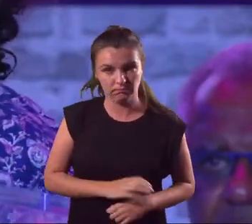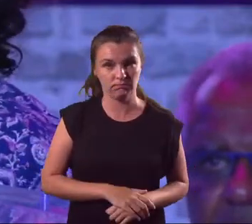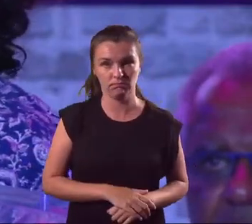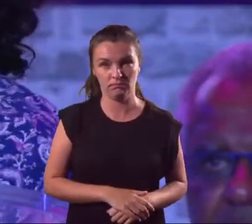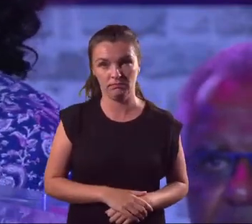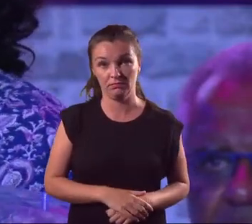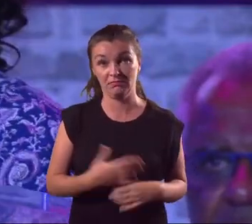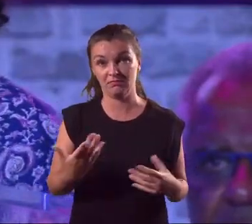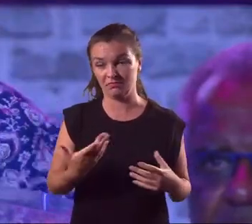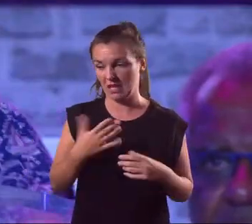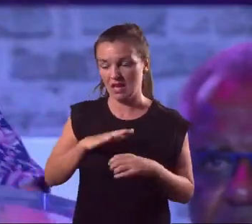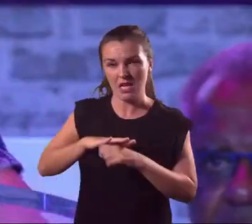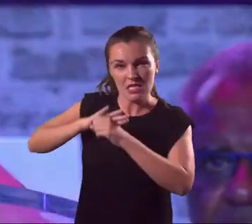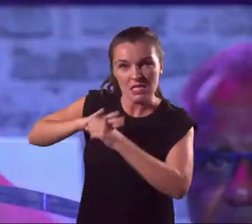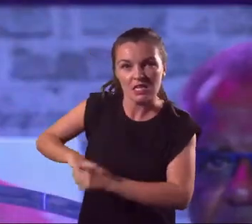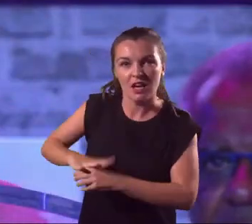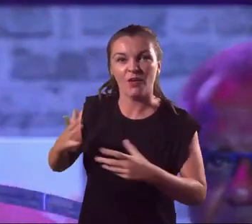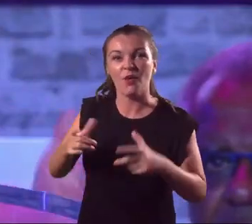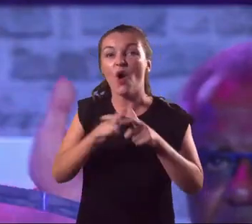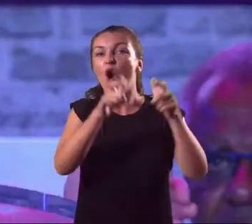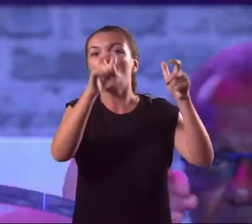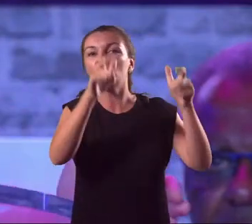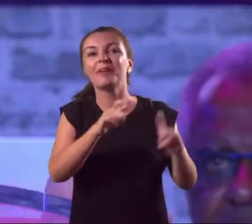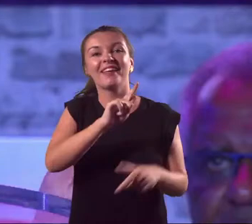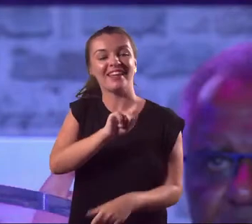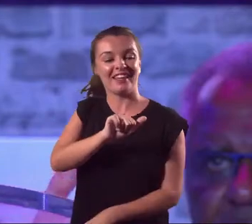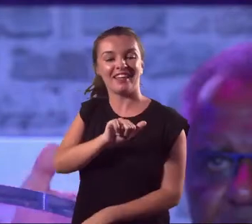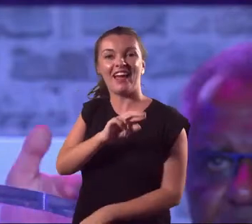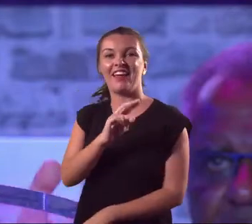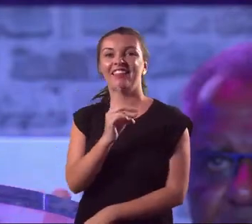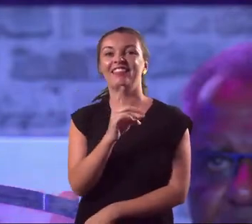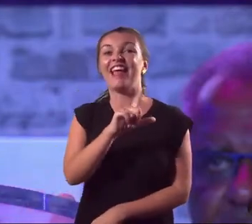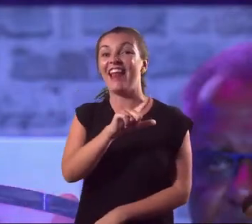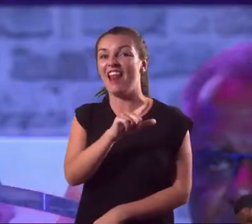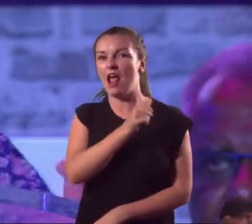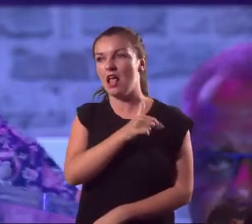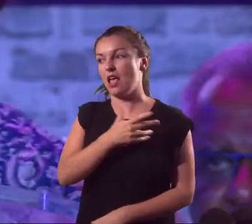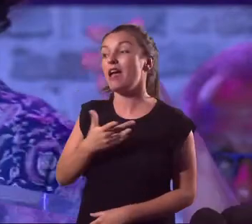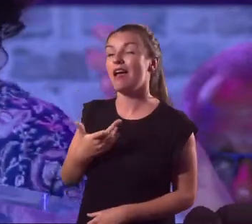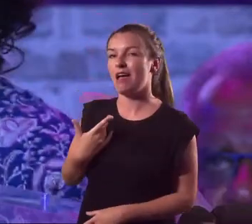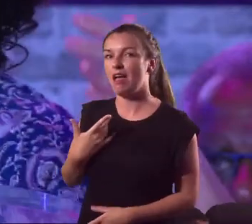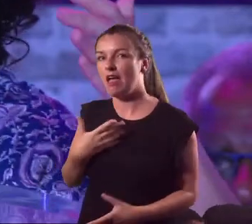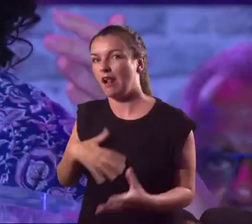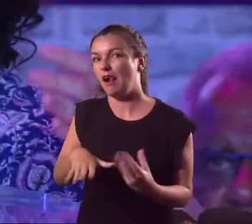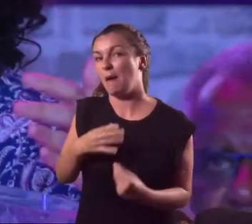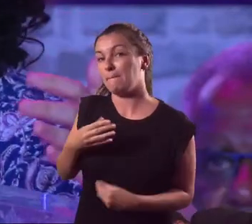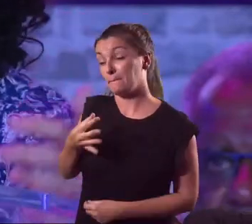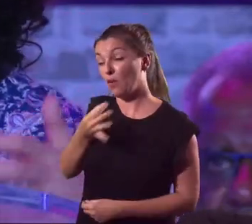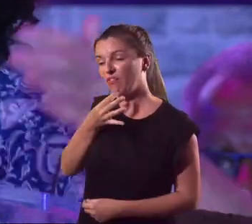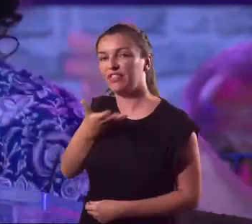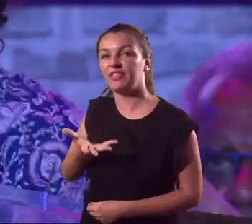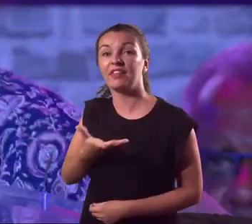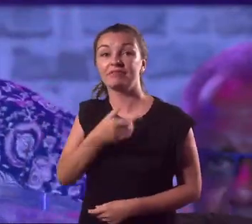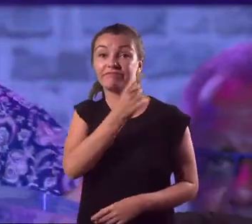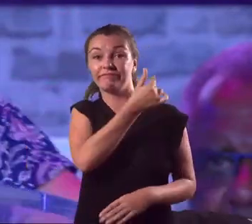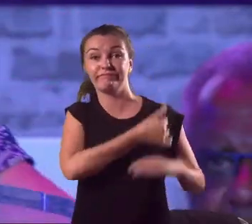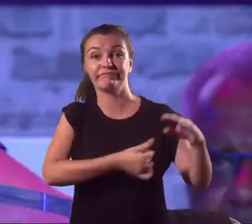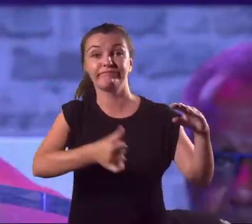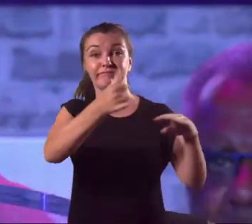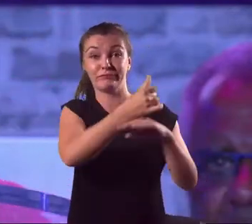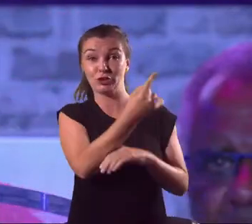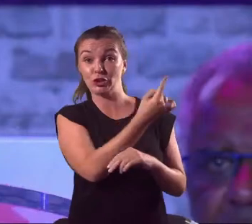Celui de la pression, notamment de l'entreprise Gardel, qui profite de sa situation